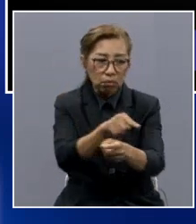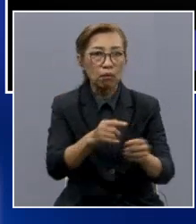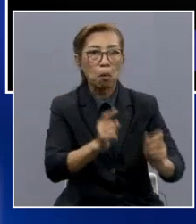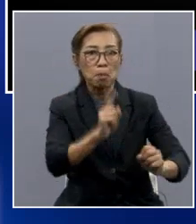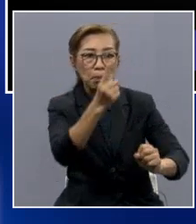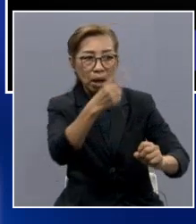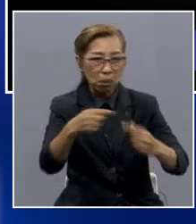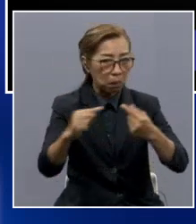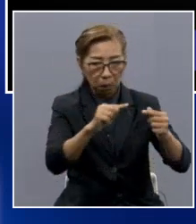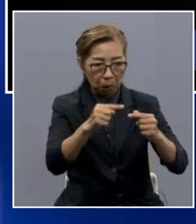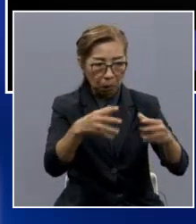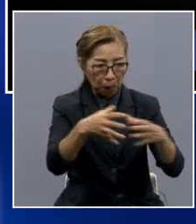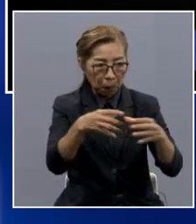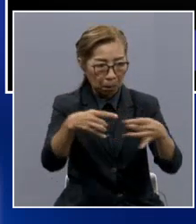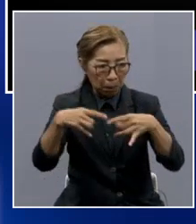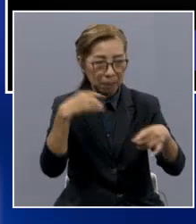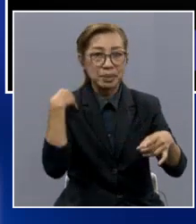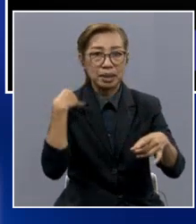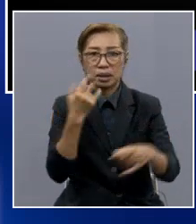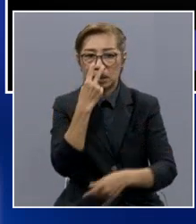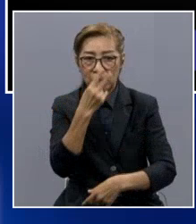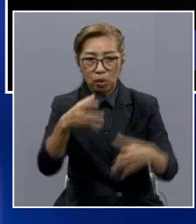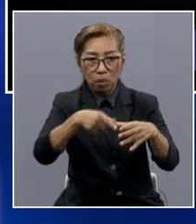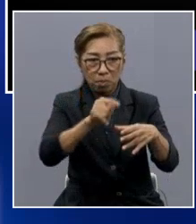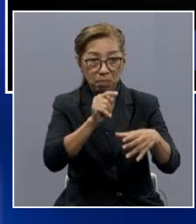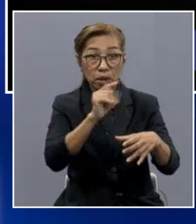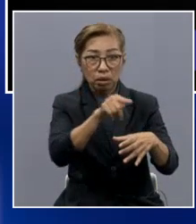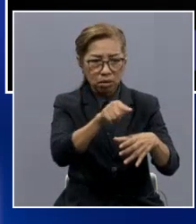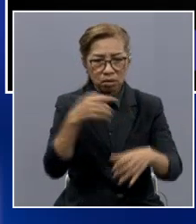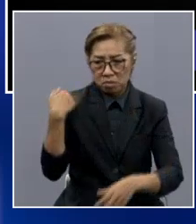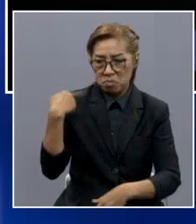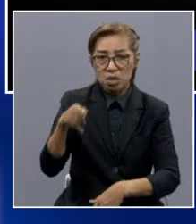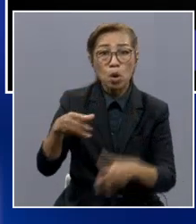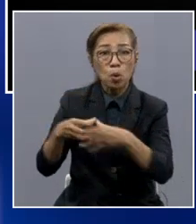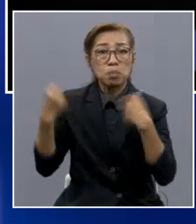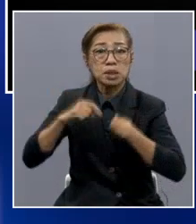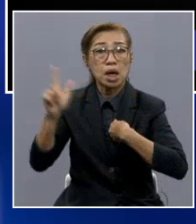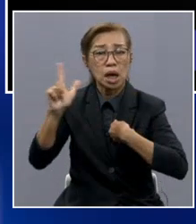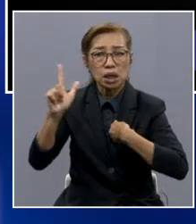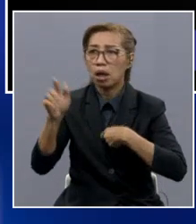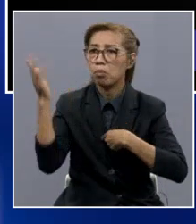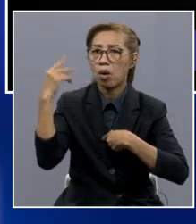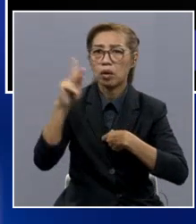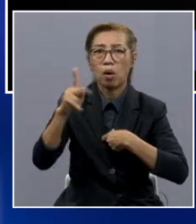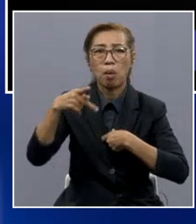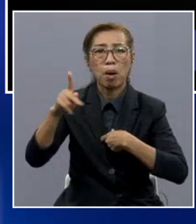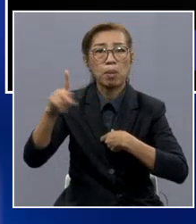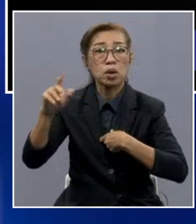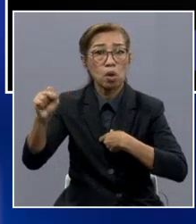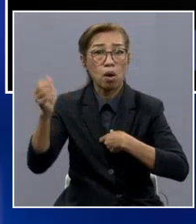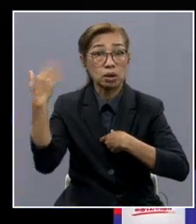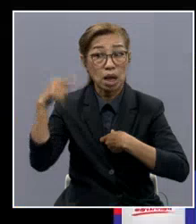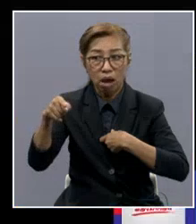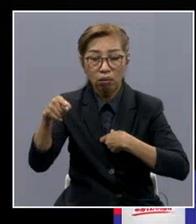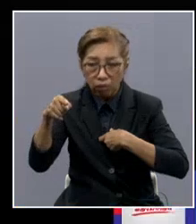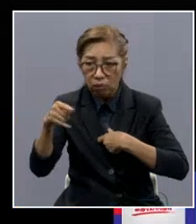เนี่ยก็คือตอนนี้เราเห็นภาพเพื่อไทยมีแนวร่วมกปปส.สมัครเข้ามาภายในพรรคเนี่ยหลายท่านอยู่เหมือนกันนะครับอย่